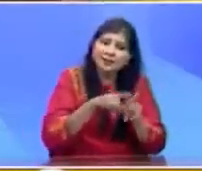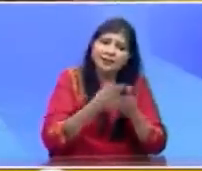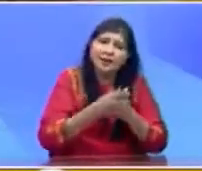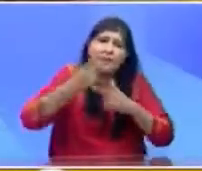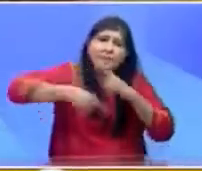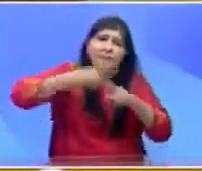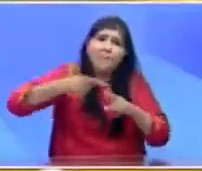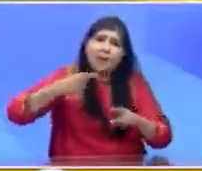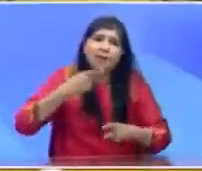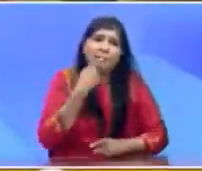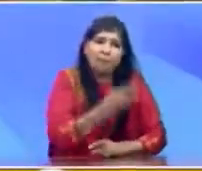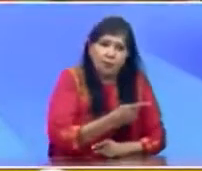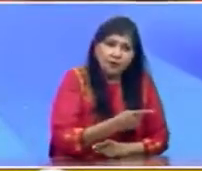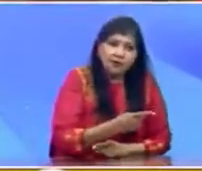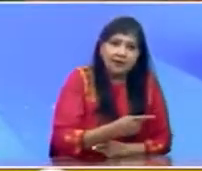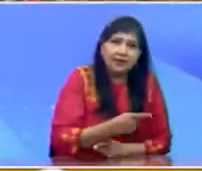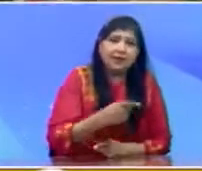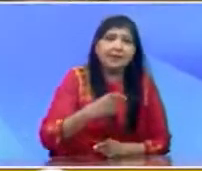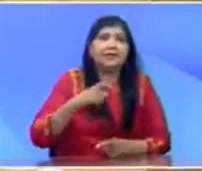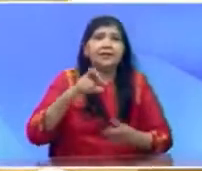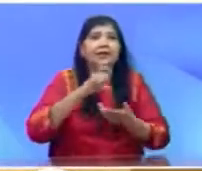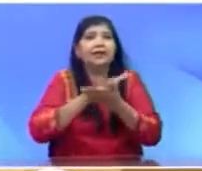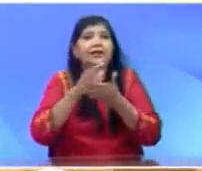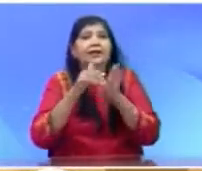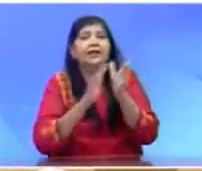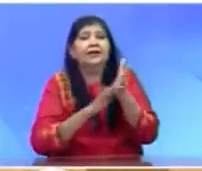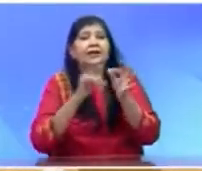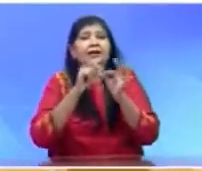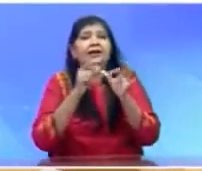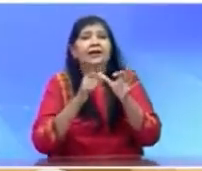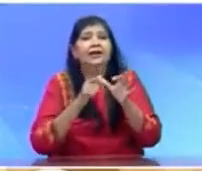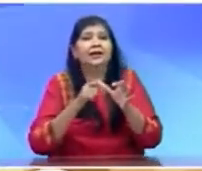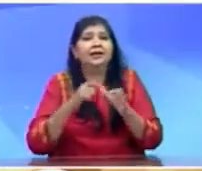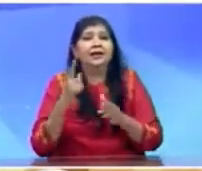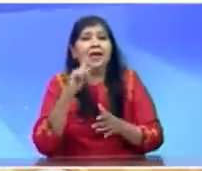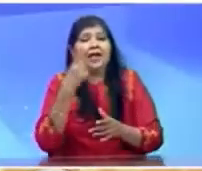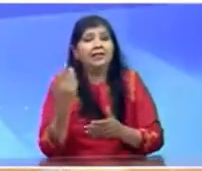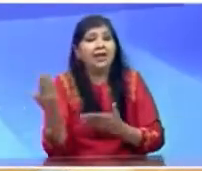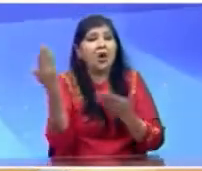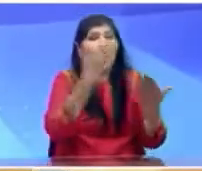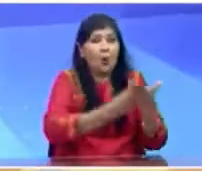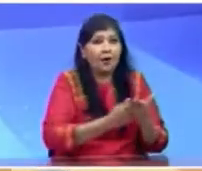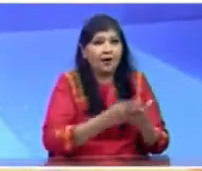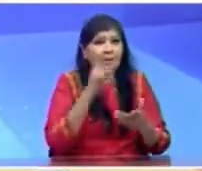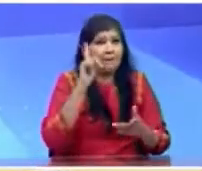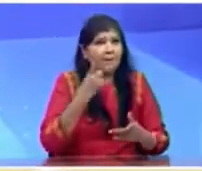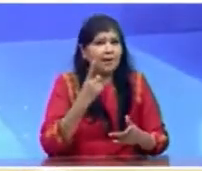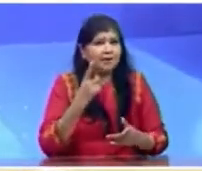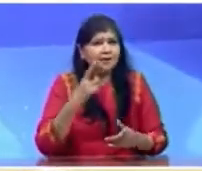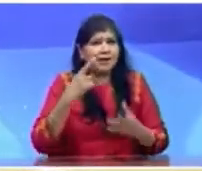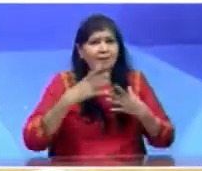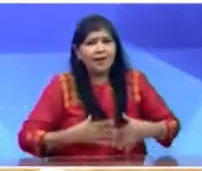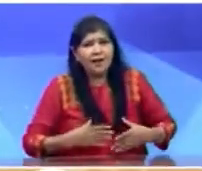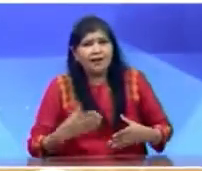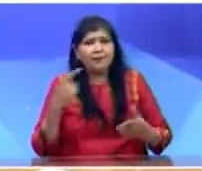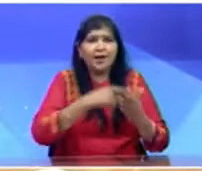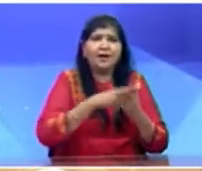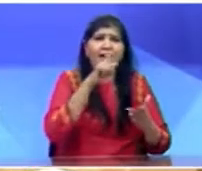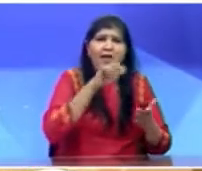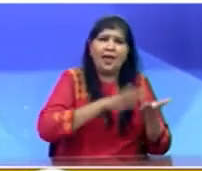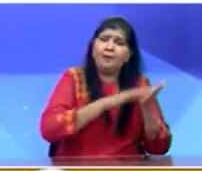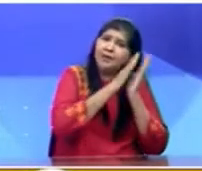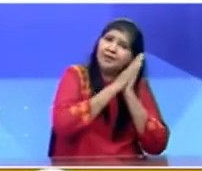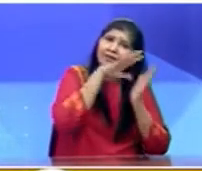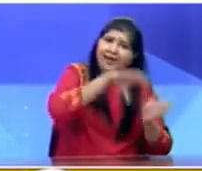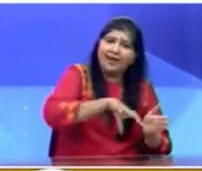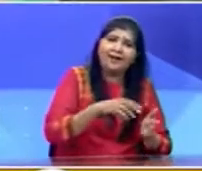बार कहा जाता है, चंबे एक दिन ओना कने महीना रहना।